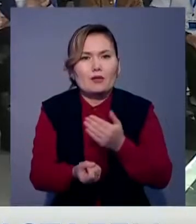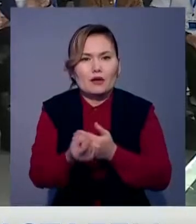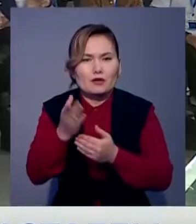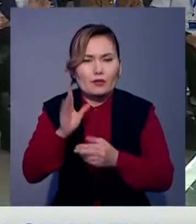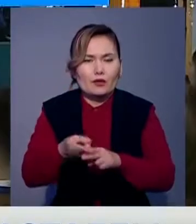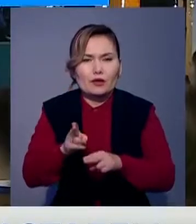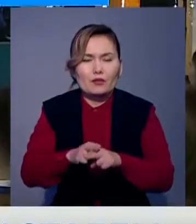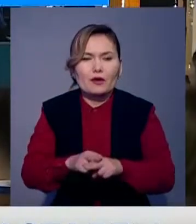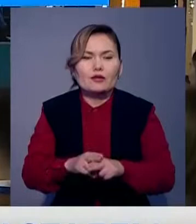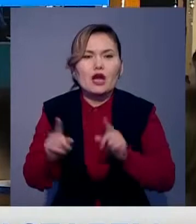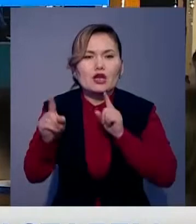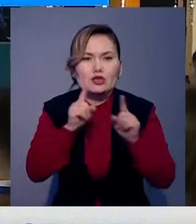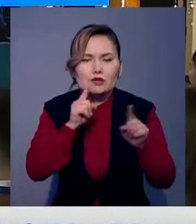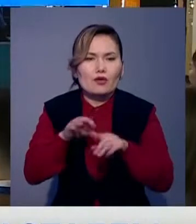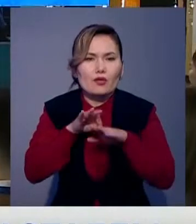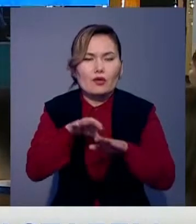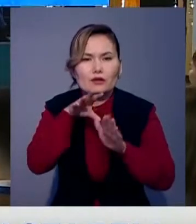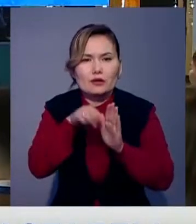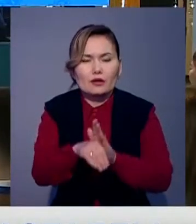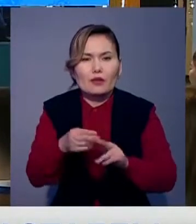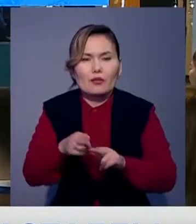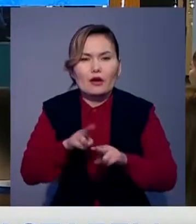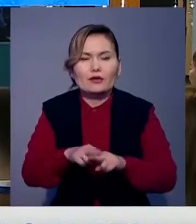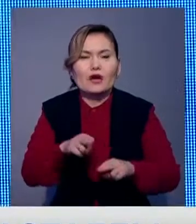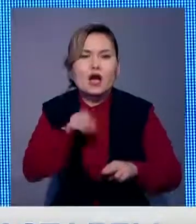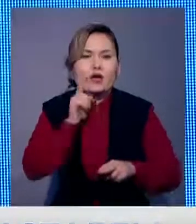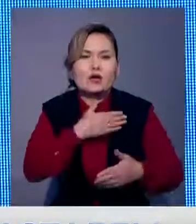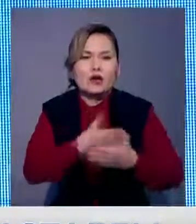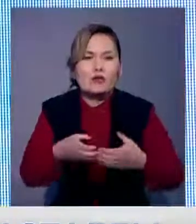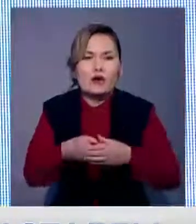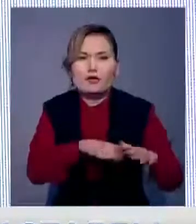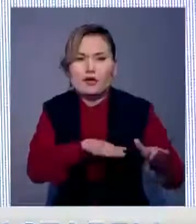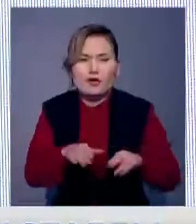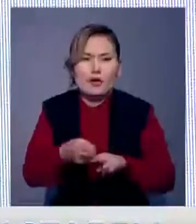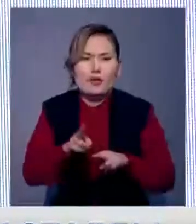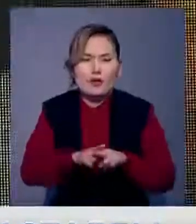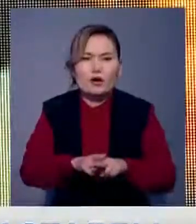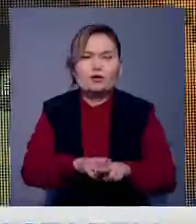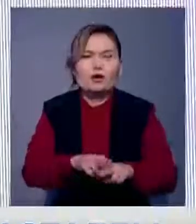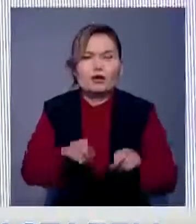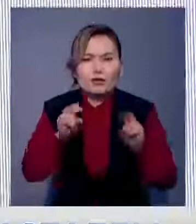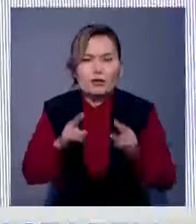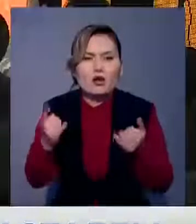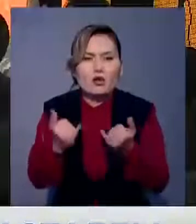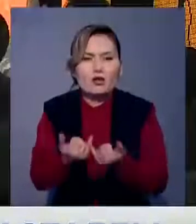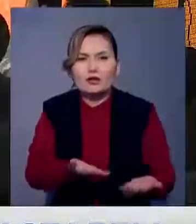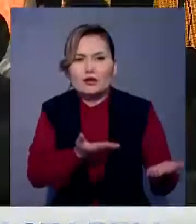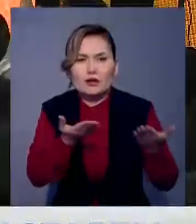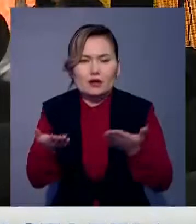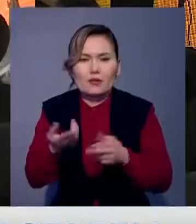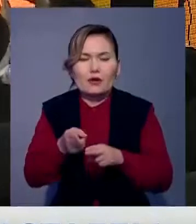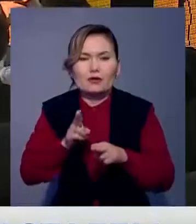аясында бірнеше сессия өтті. Ол үшін еріктілер қозғалысы дамыған елдерден де азаматтар шақыртылған, волонтерлік